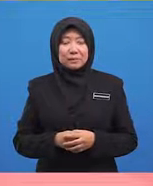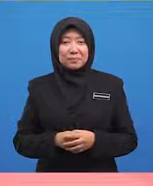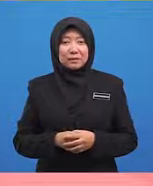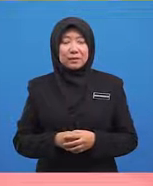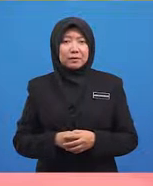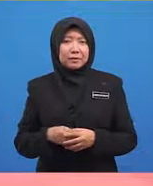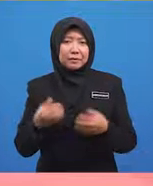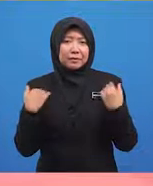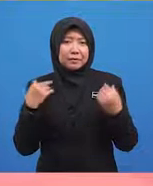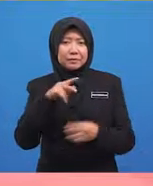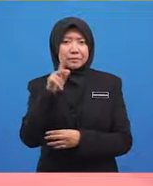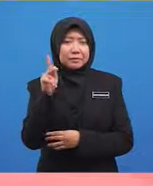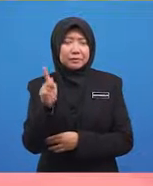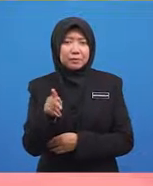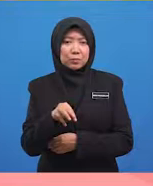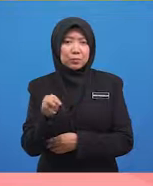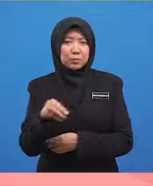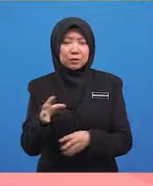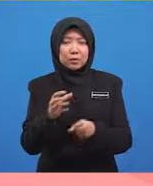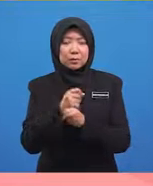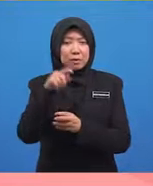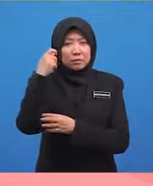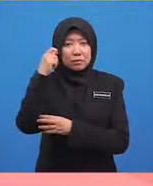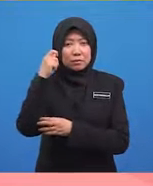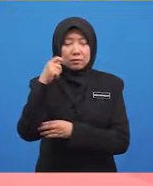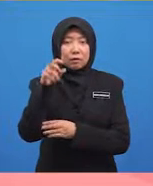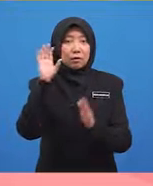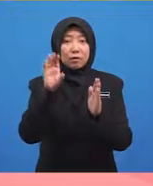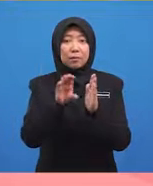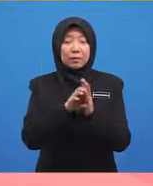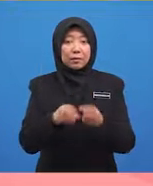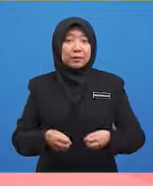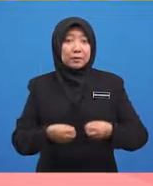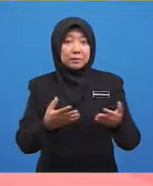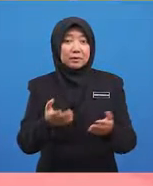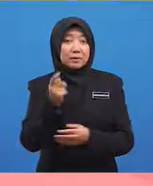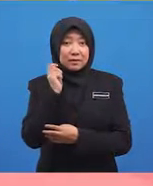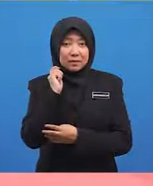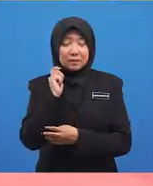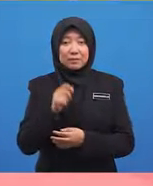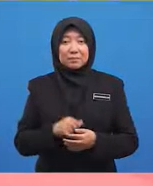Adakah kamu dapat meneka gambar yang diberi sebentar tadi?